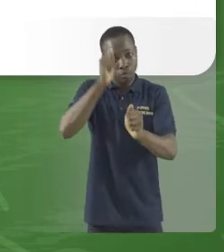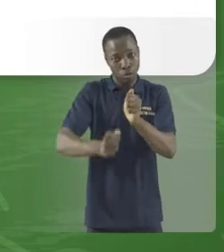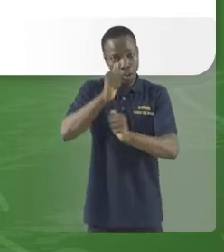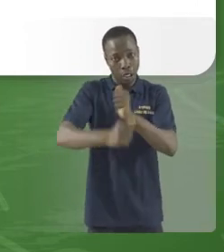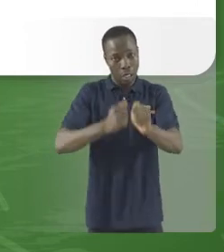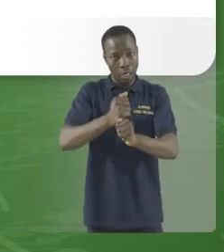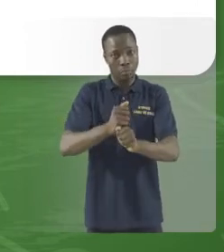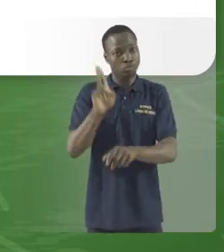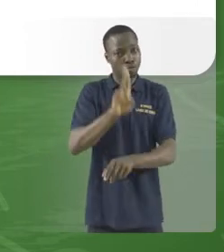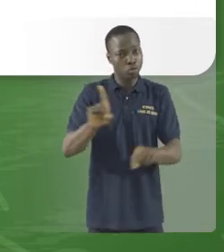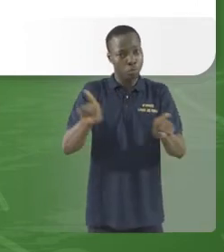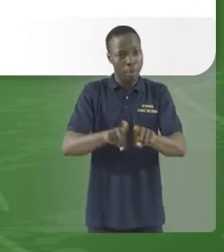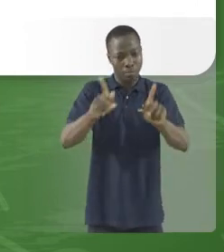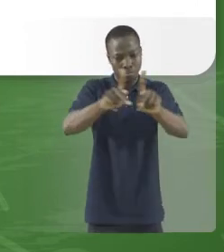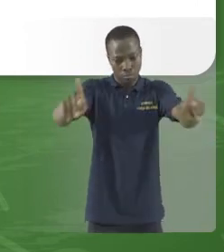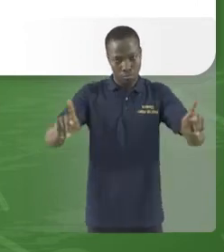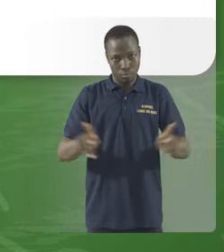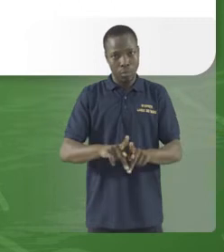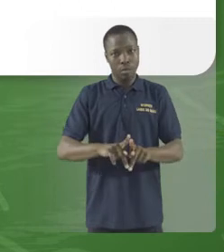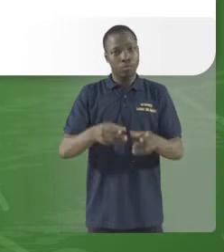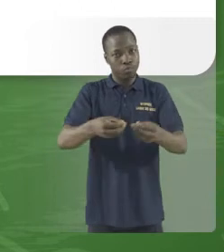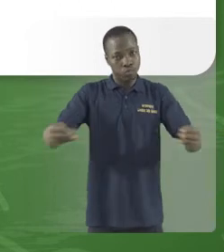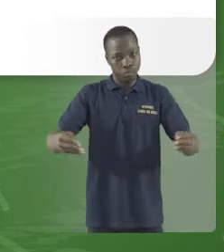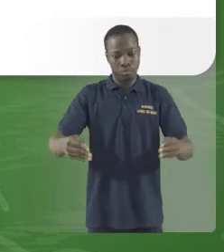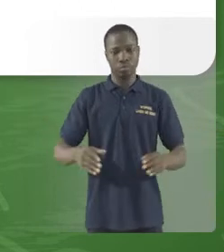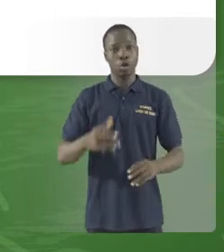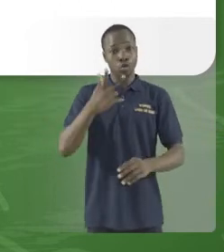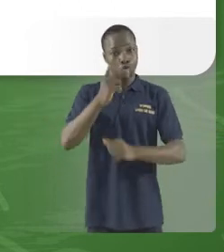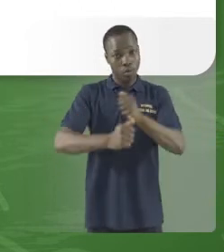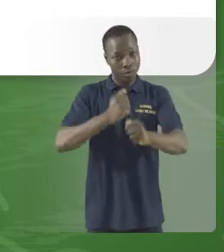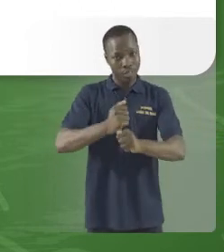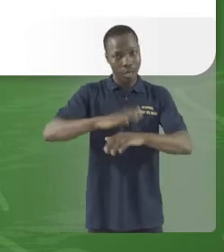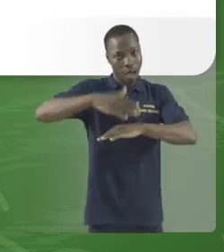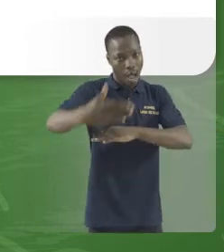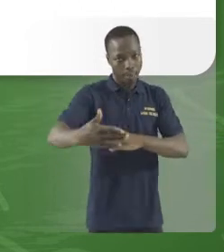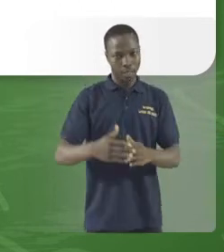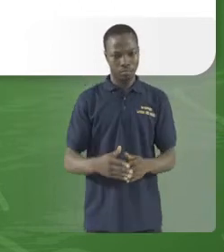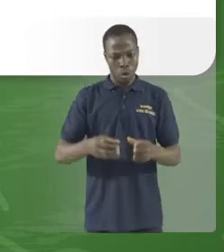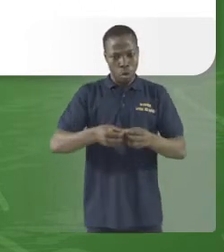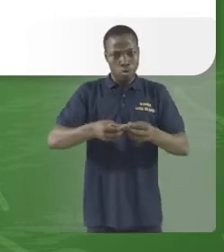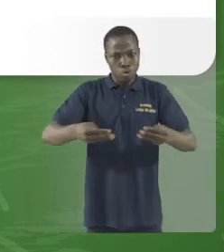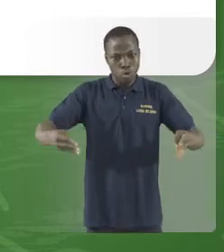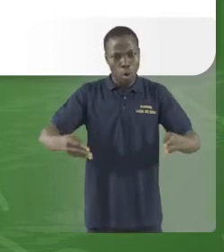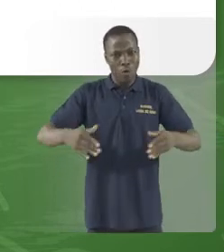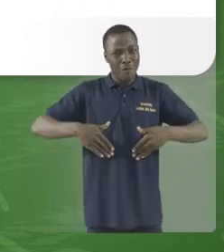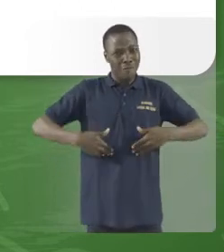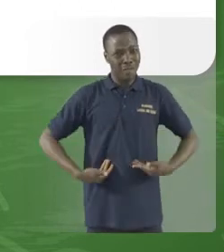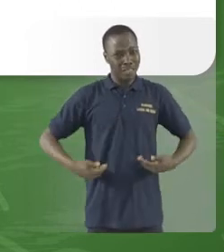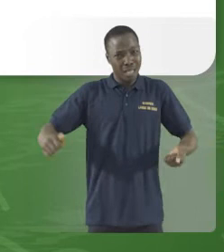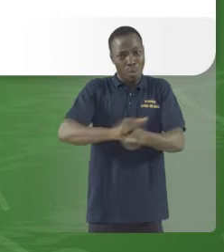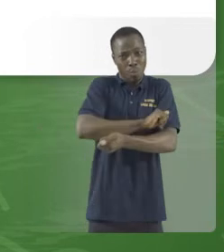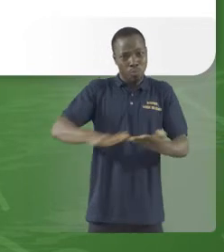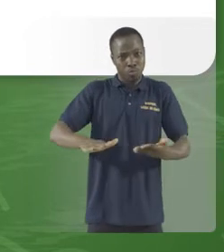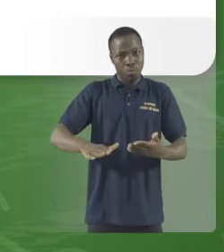terrain. Après 3 années d'exploitation, le sol est dégradé et la production